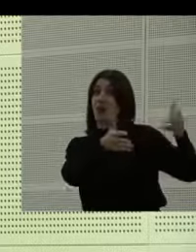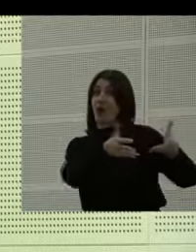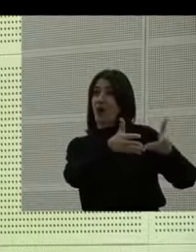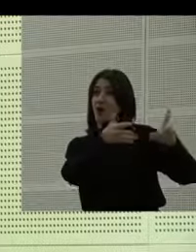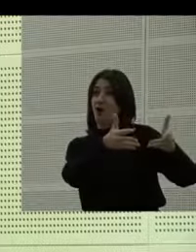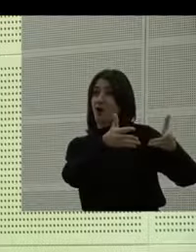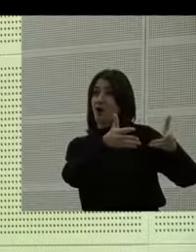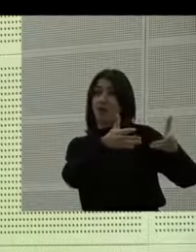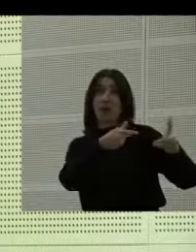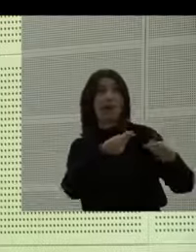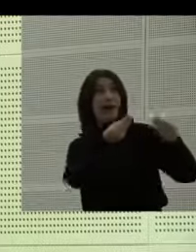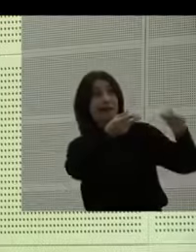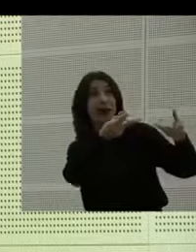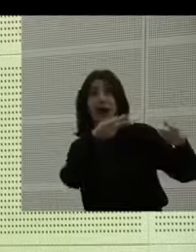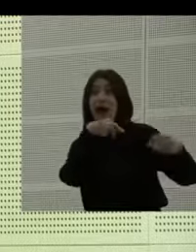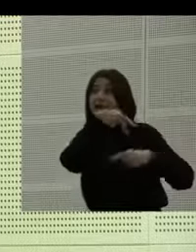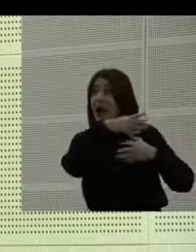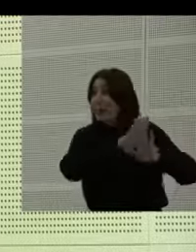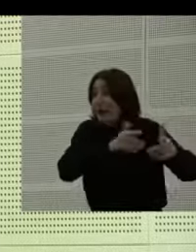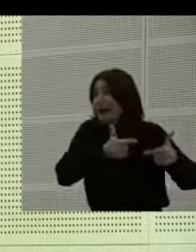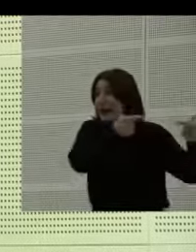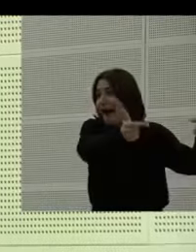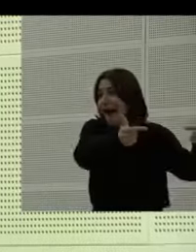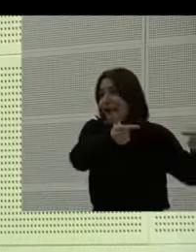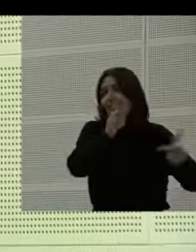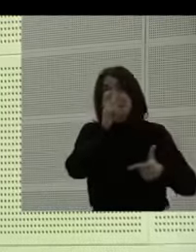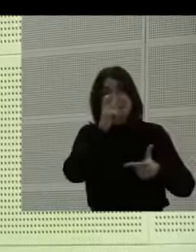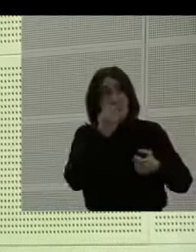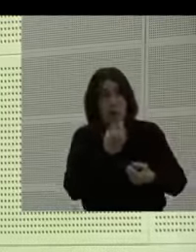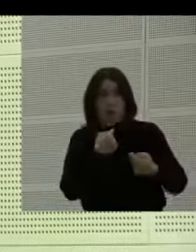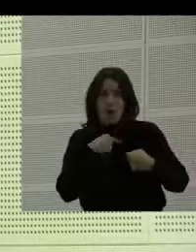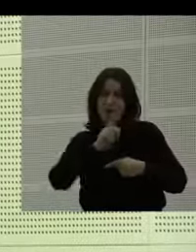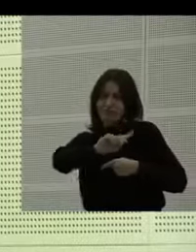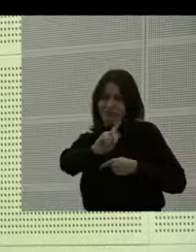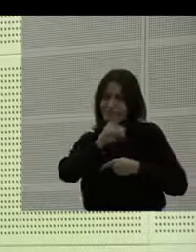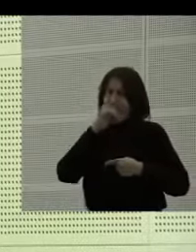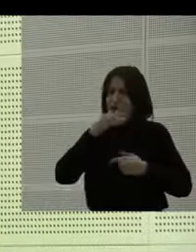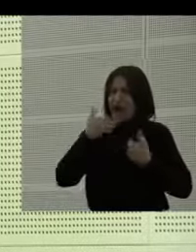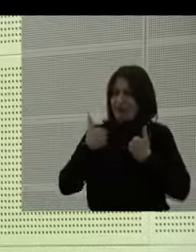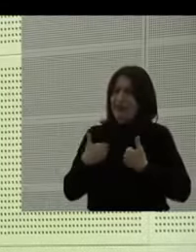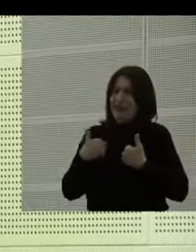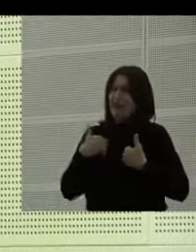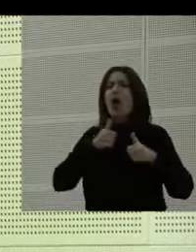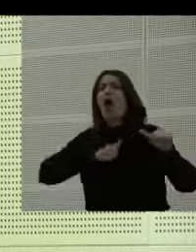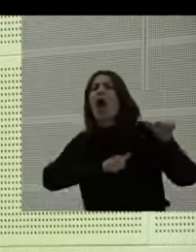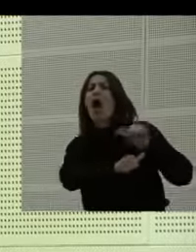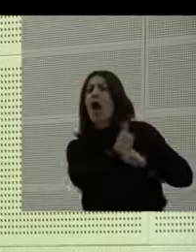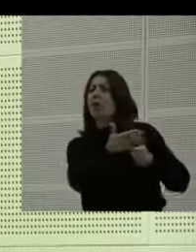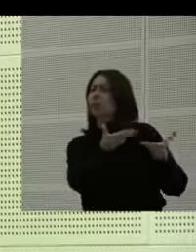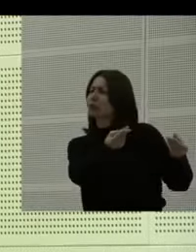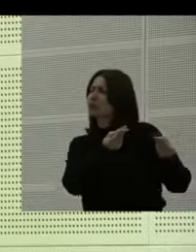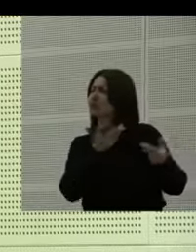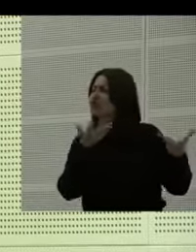sarebbe stata una strega buona, invece deve essere un po' cattiva. E allora, in cambio,